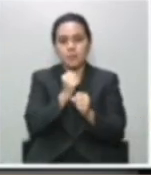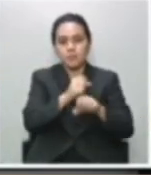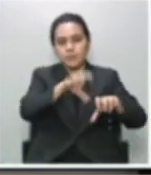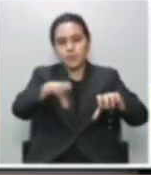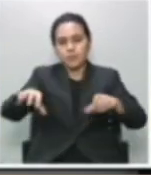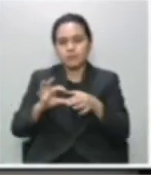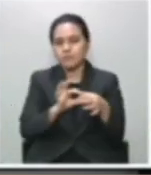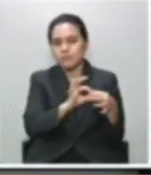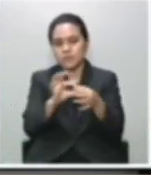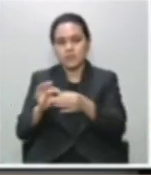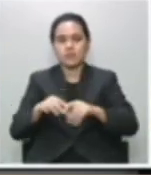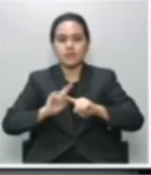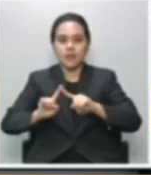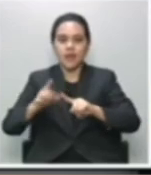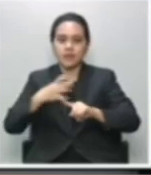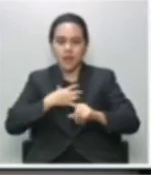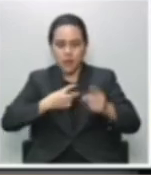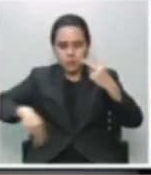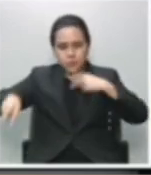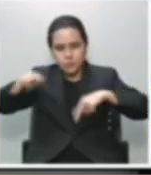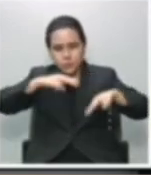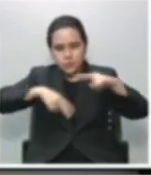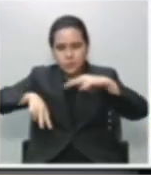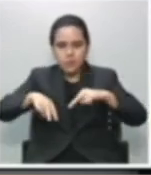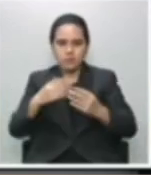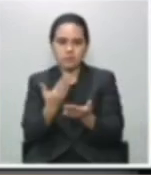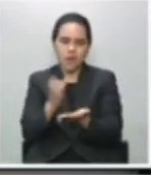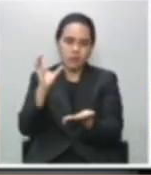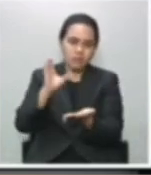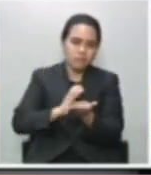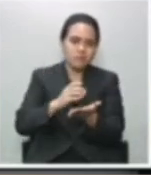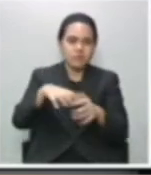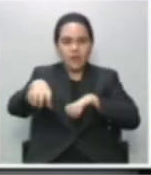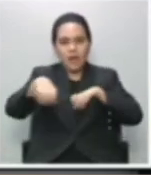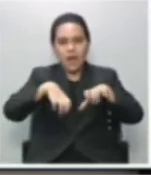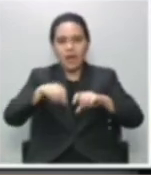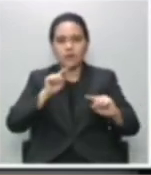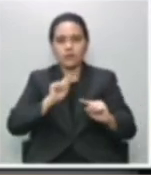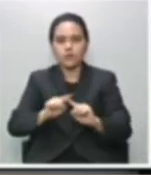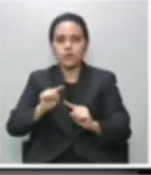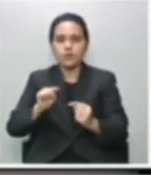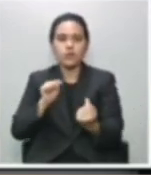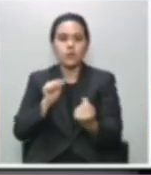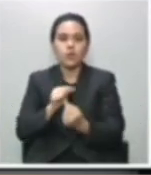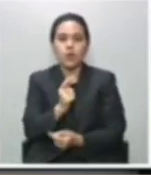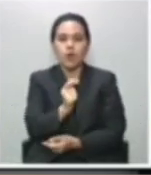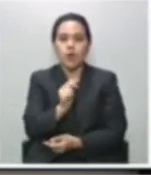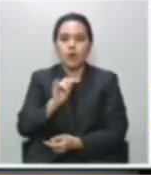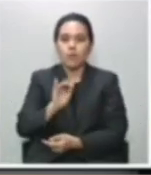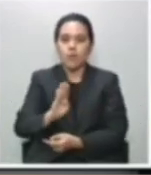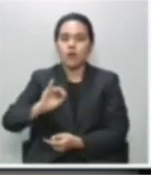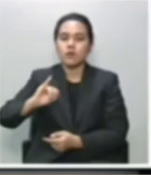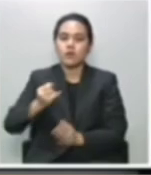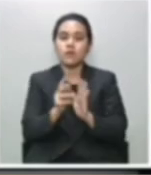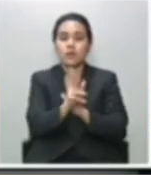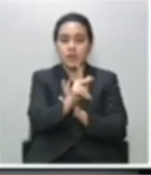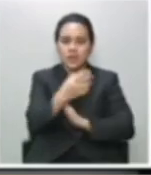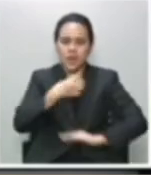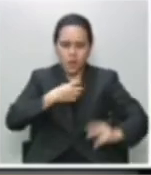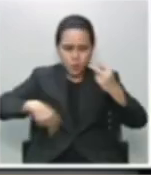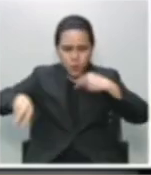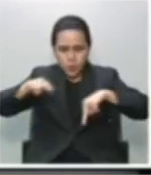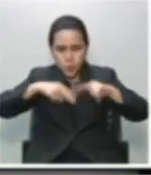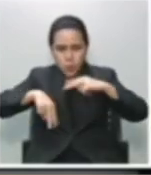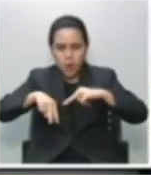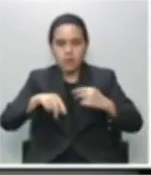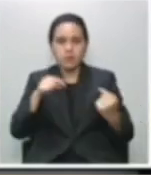ที่เกี่ยวข้องให้เข้าไปตรวจสอบการใช้งบประมาณขององค์การบริหารส่วนจังหวัดขอนแก่นเพื่อนะครับเป็น